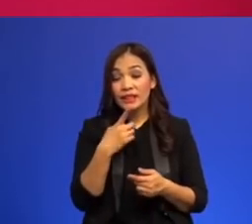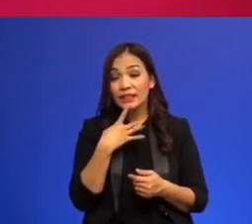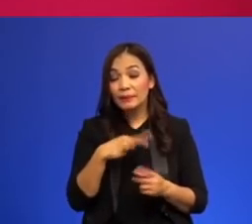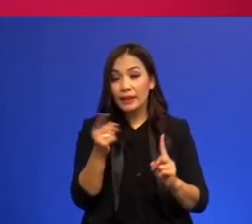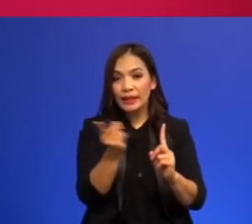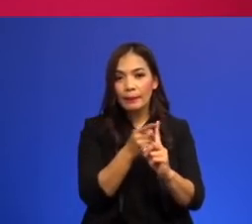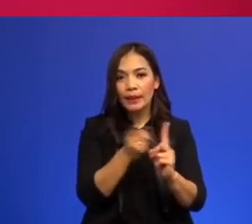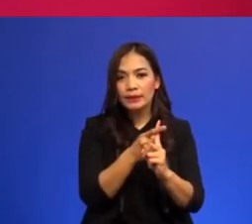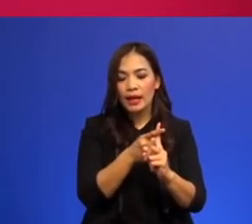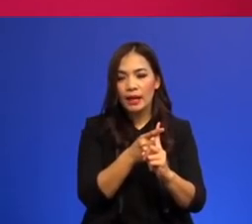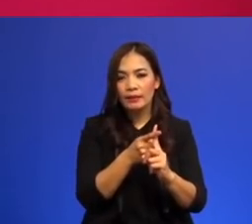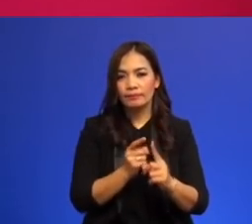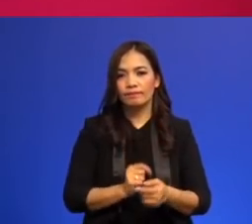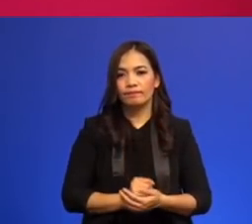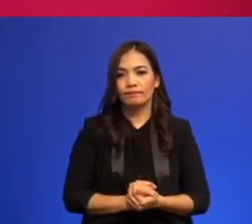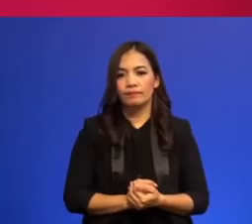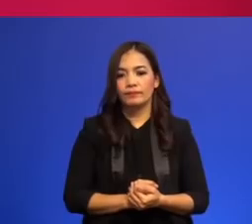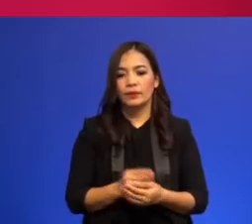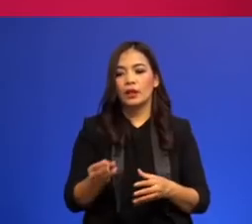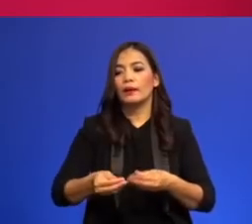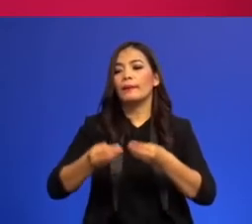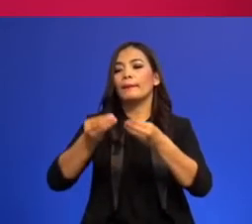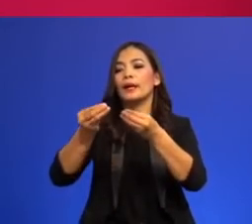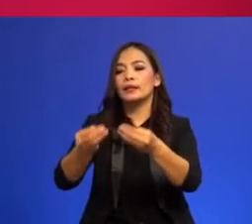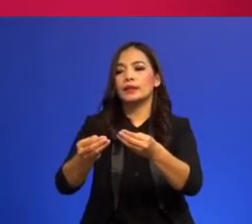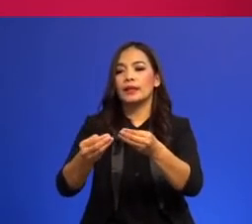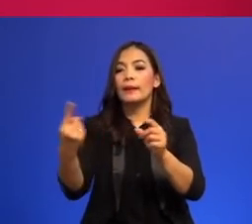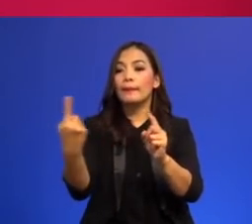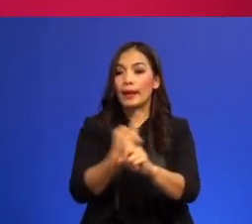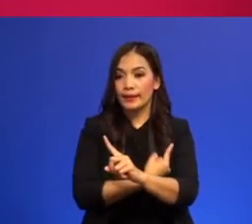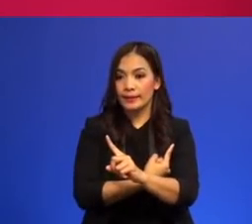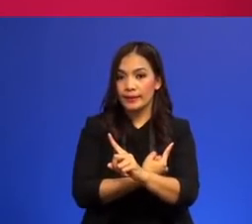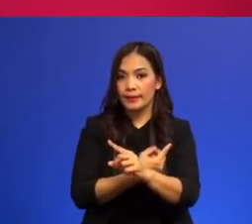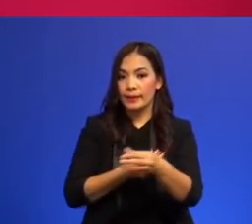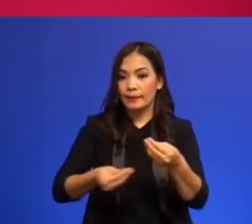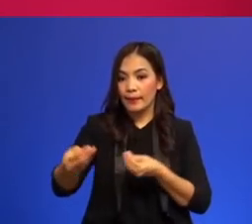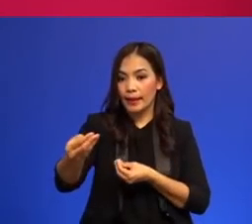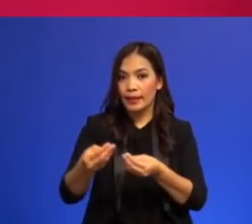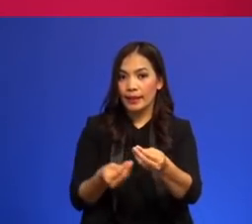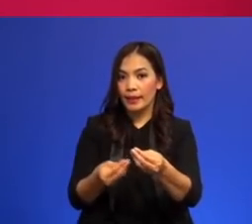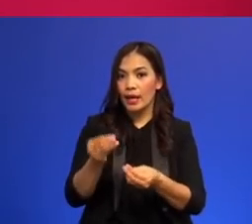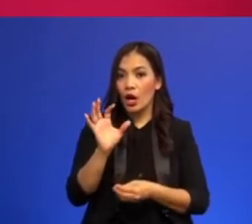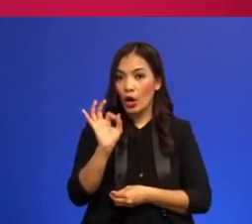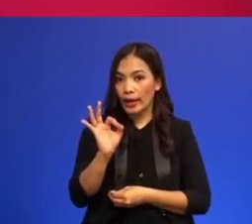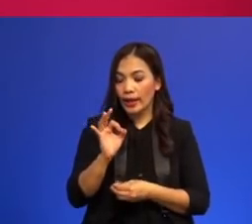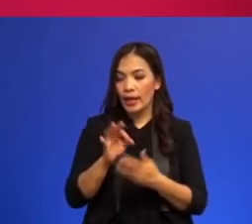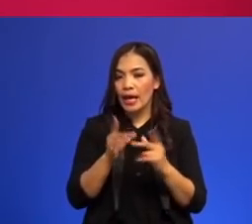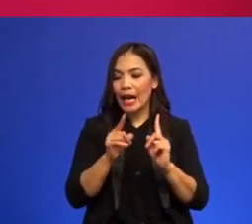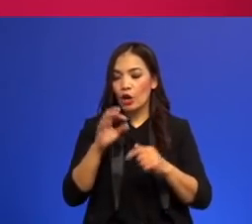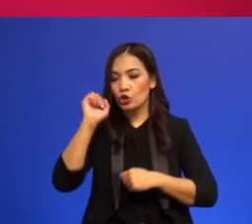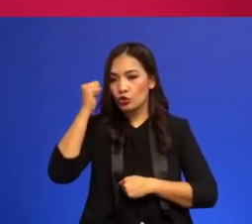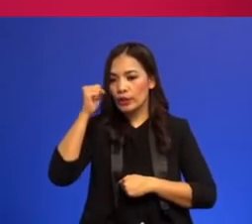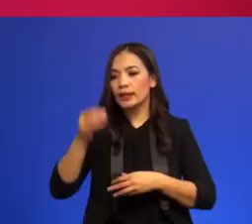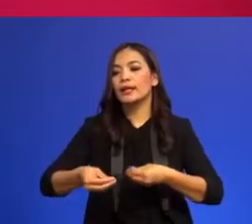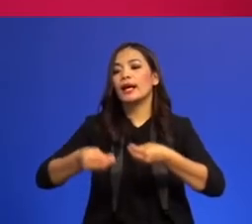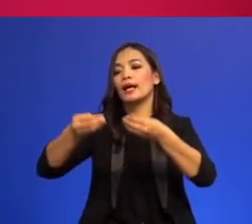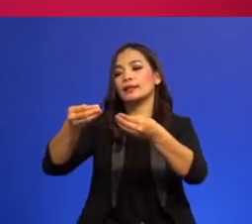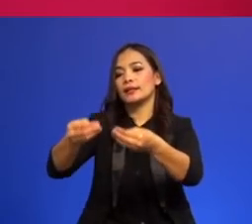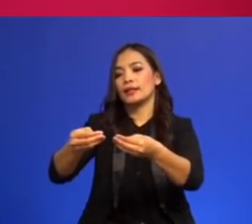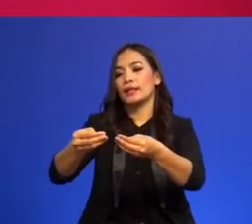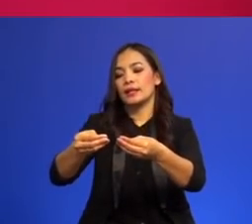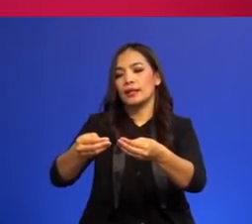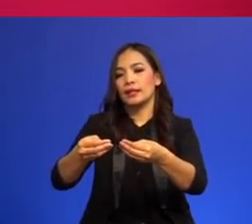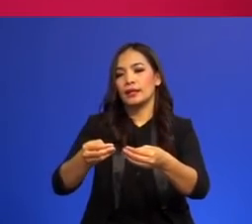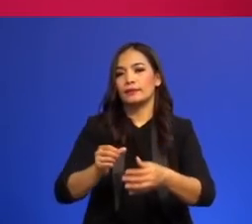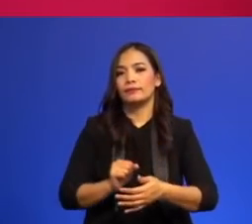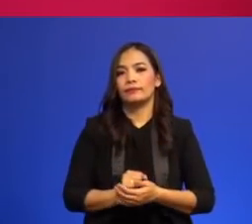terpaksa. Ingat ya terpaksa. Aku kasih, kamu kembalikan. Kalau susah, kasih. Aku pinjam aja